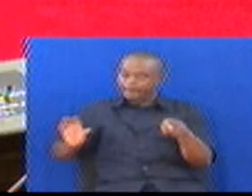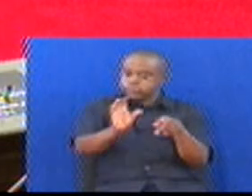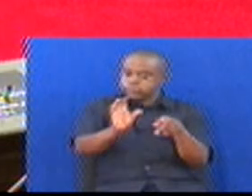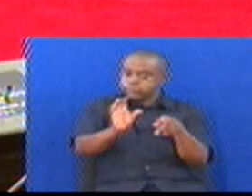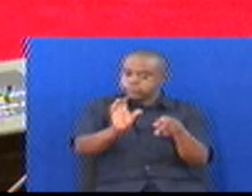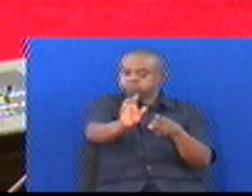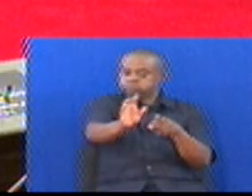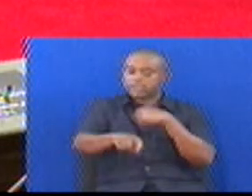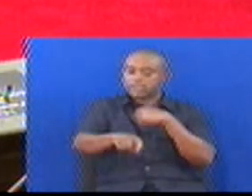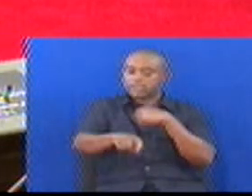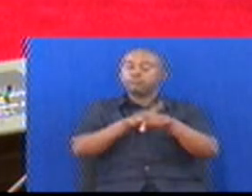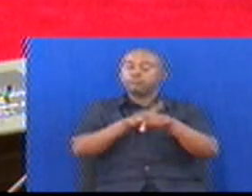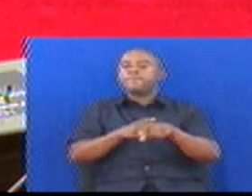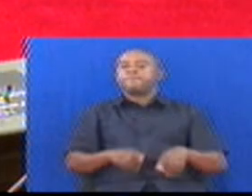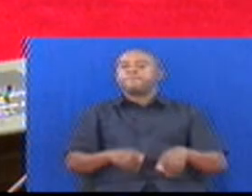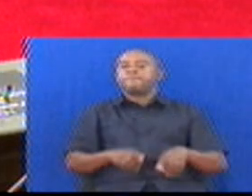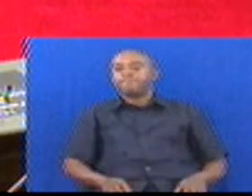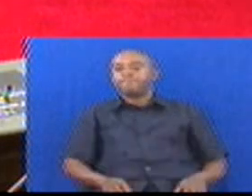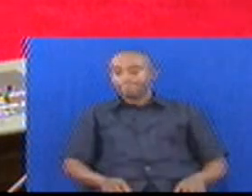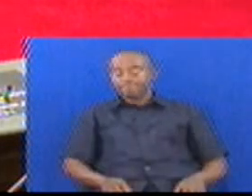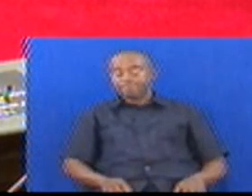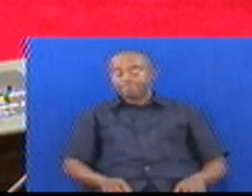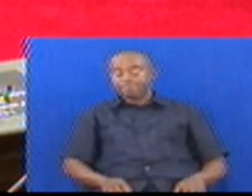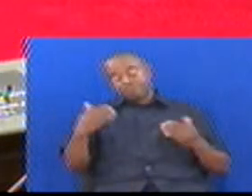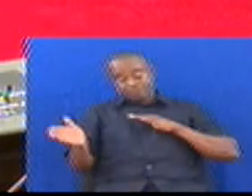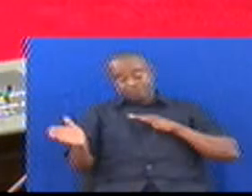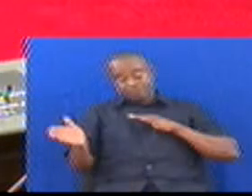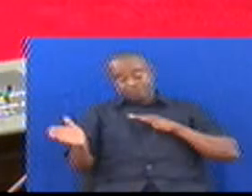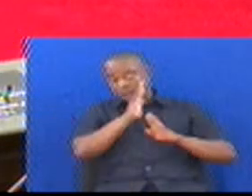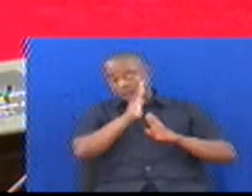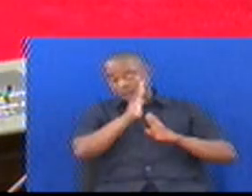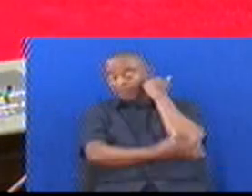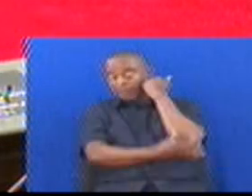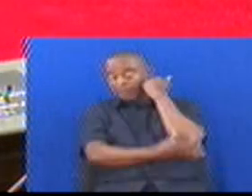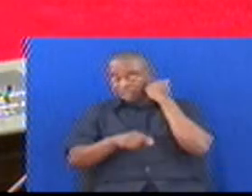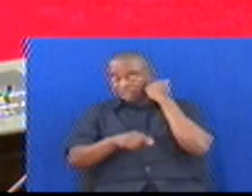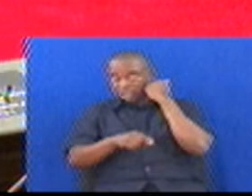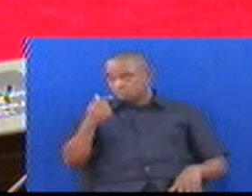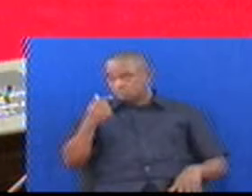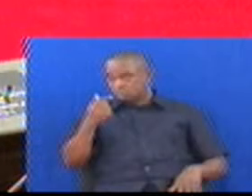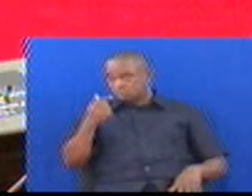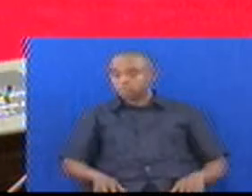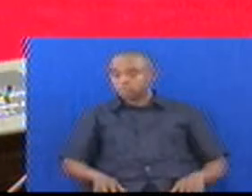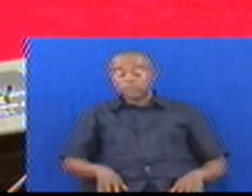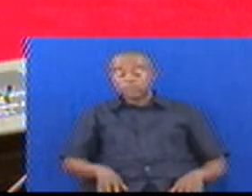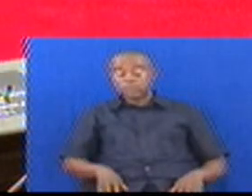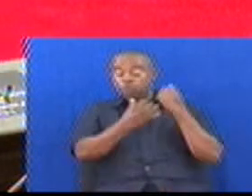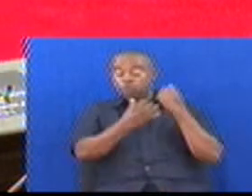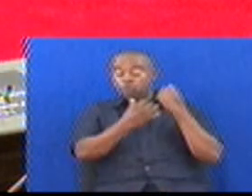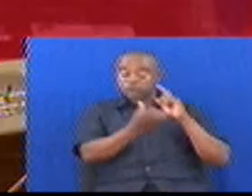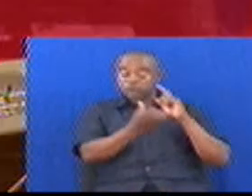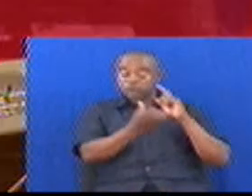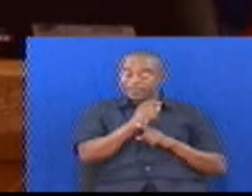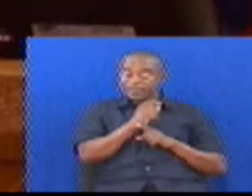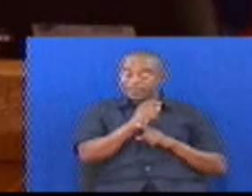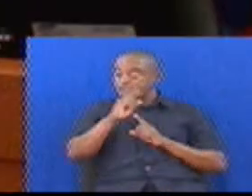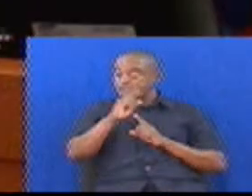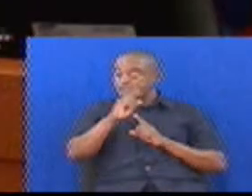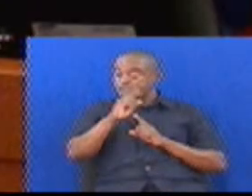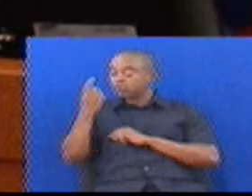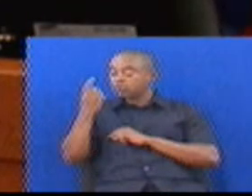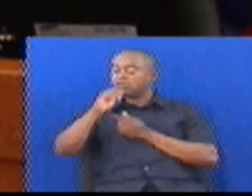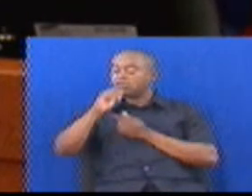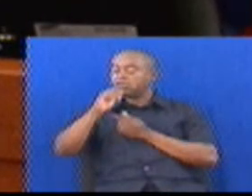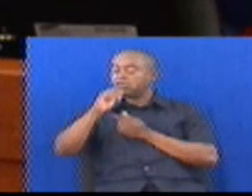wakati. Hali ya umaskini, Mheshimiwa Spika, hali ya umaskini wa kipato na usio wa kipato iliendelea kupungua,